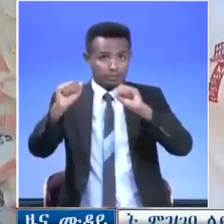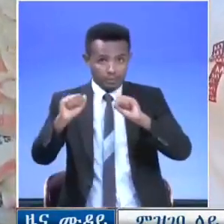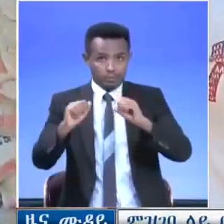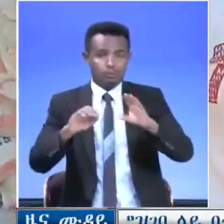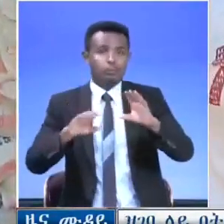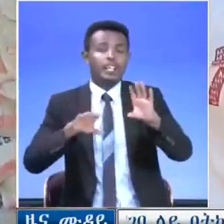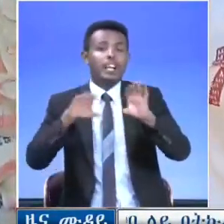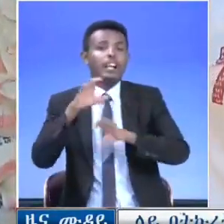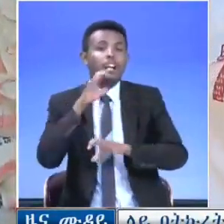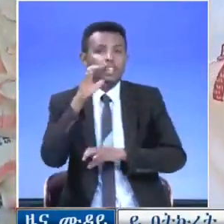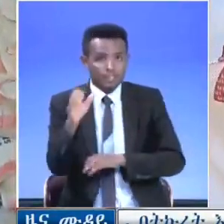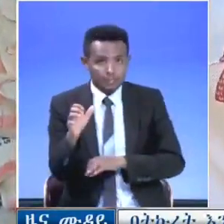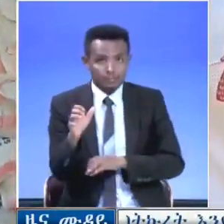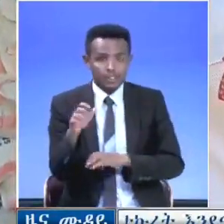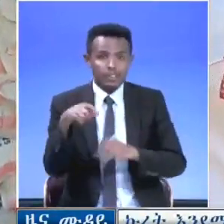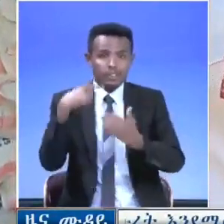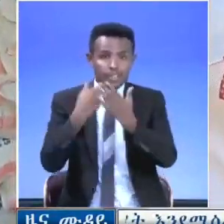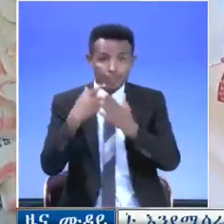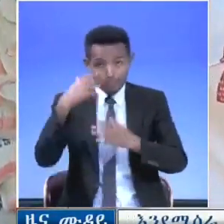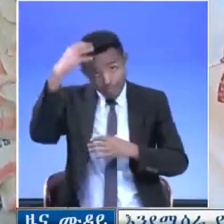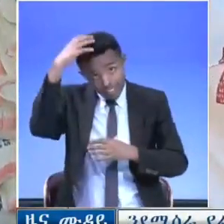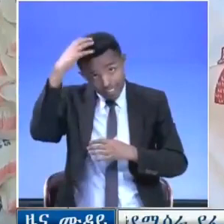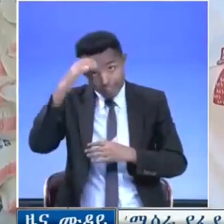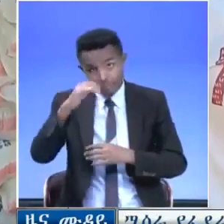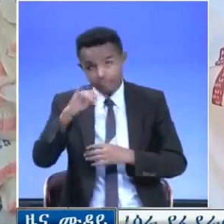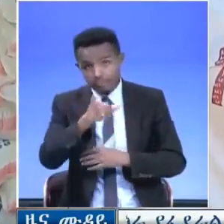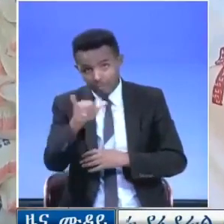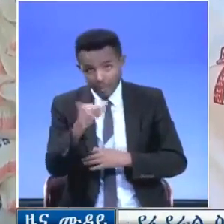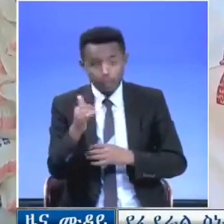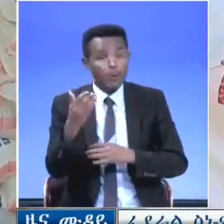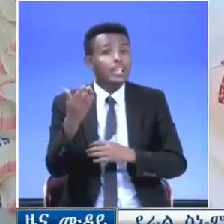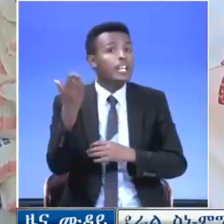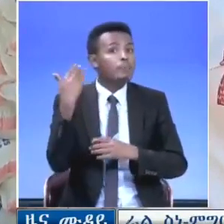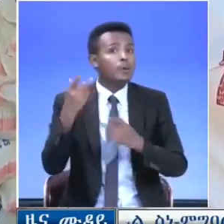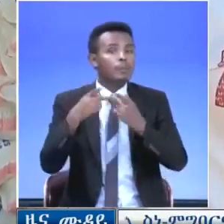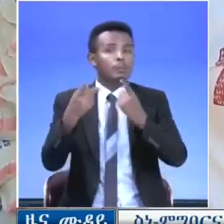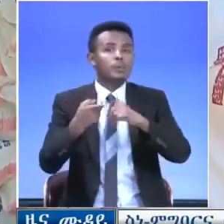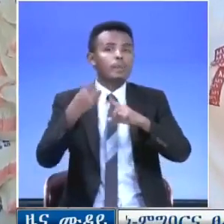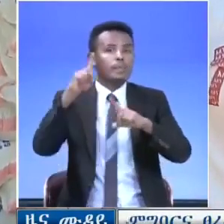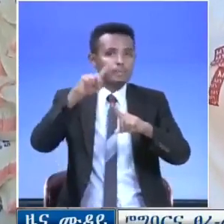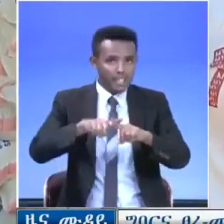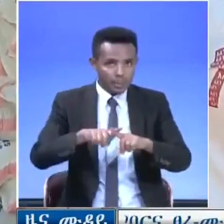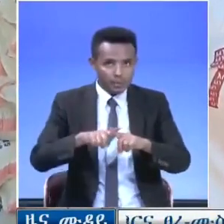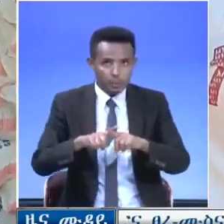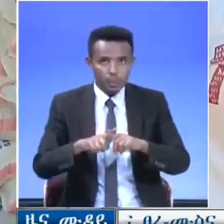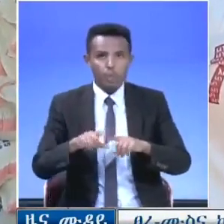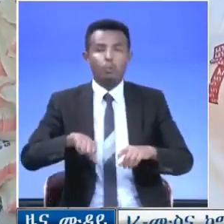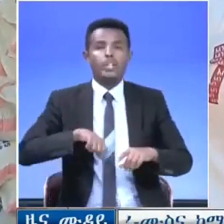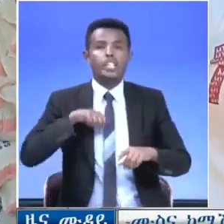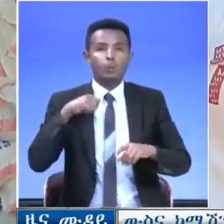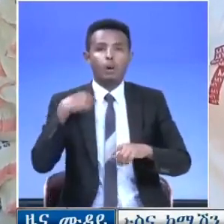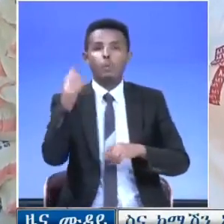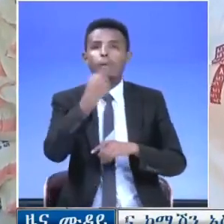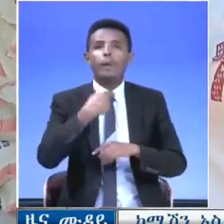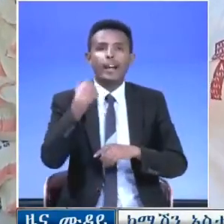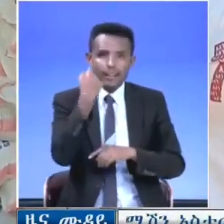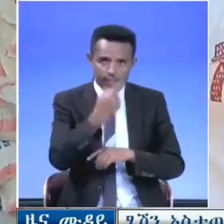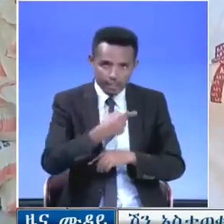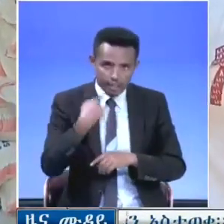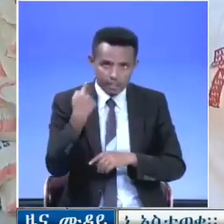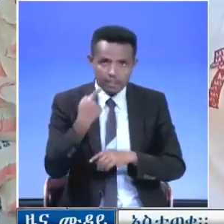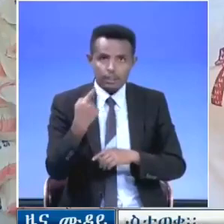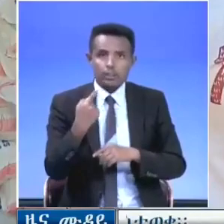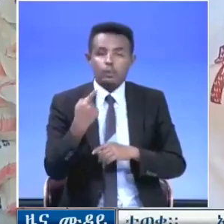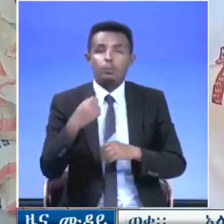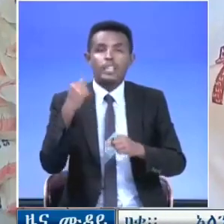ግን ማንም ለነዚህ ሰዎች ደርሳለሁ ብሎ የሚያስብ ሰው ወደ ነበሩበት ቦታ የሚመለሱበትን ወደ ኩራታቸው፣ ወደ ማንነታቸው፣ ወደ